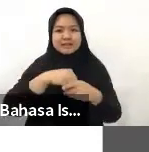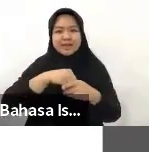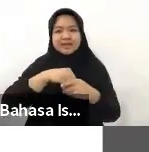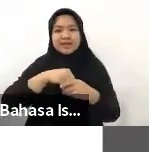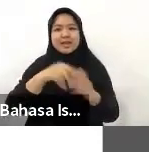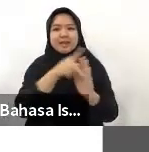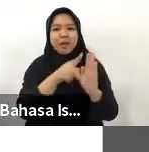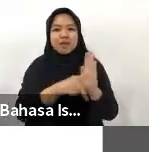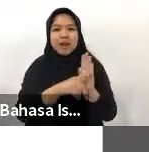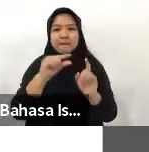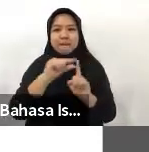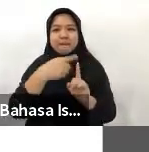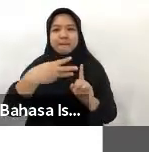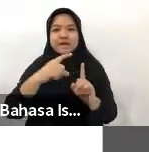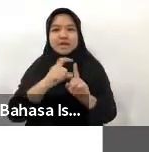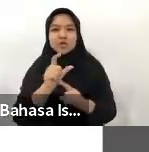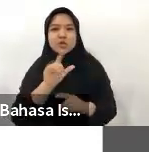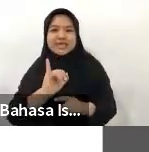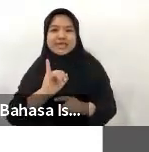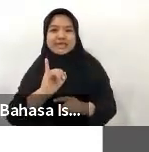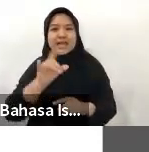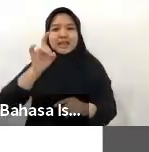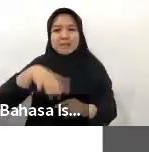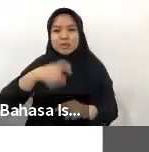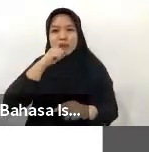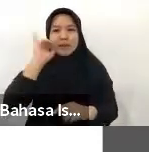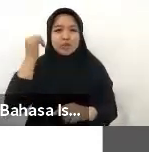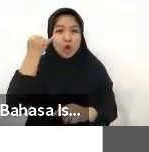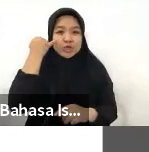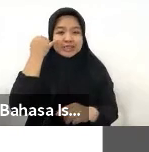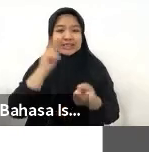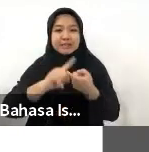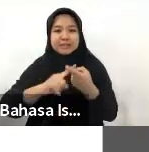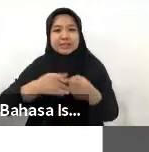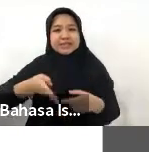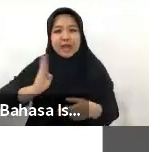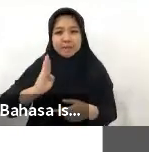program Peduli, termasuk Mas Joni dan kawan-kawan di SIGAP.